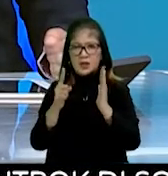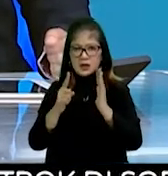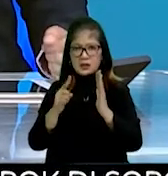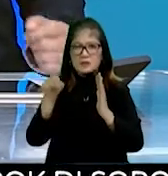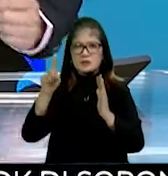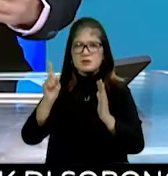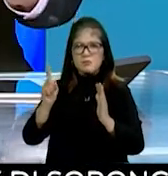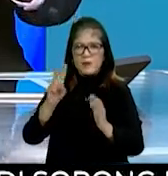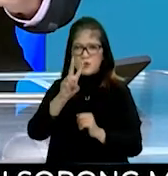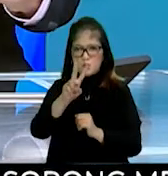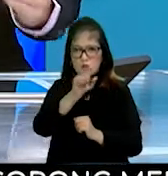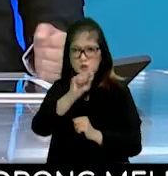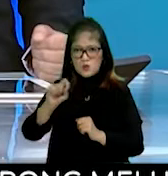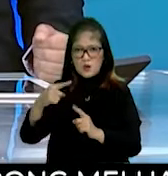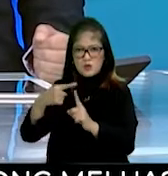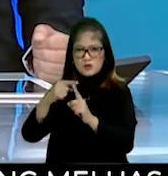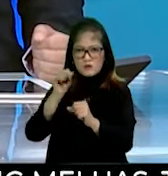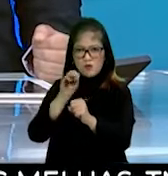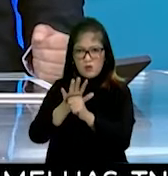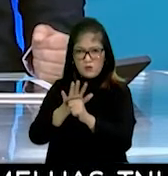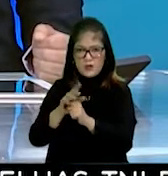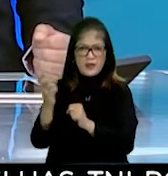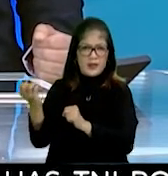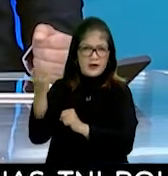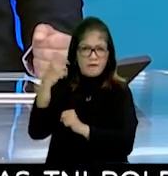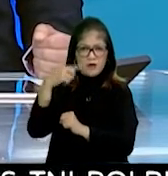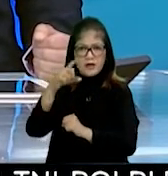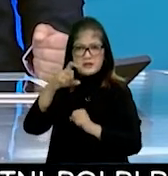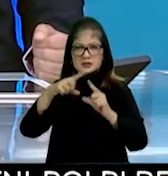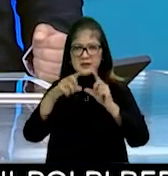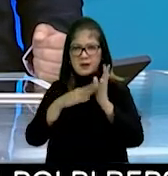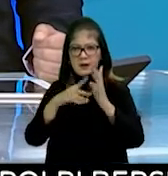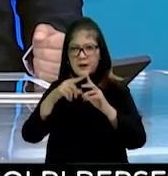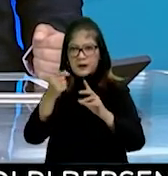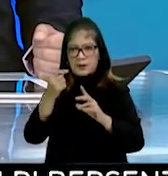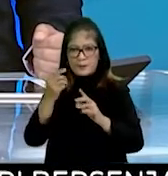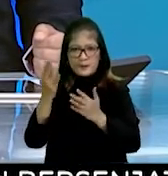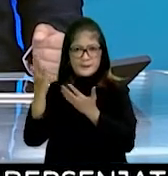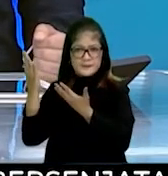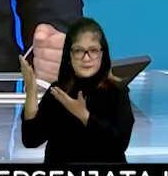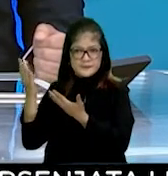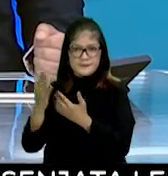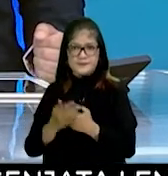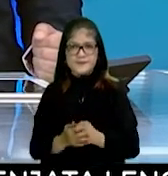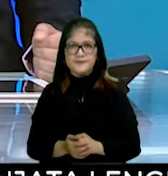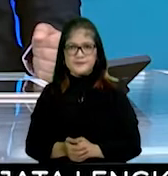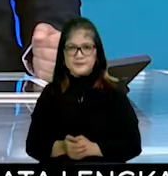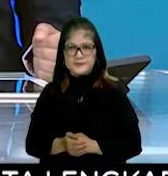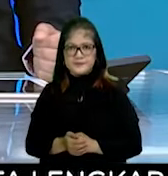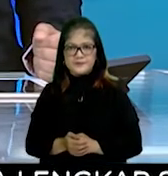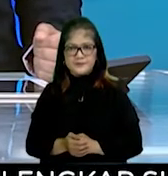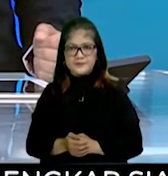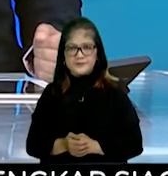siswa terkonfirmasi positif COVID-19. Berikut laporan Camar Haida bersama juru kamera Ilham Elias dan